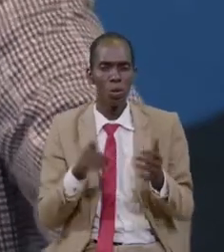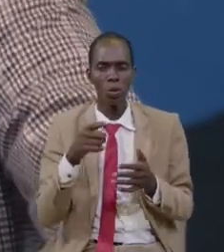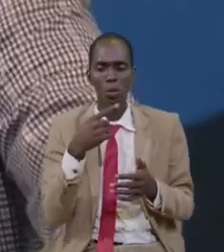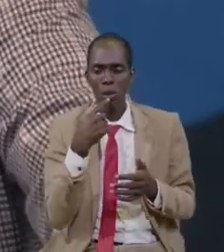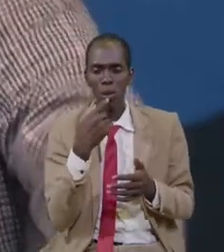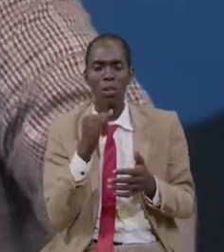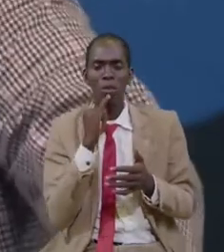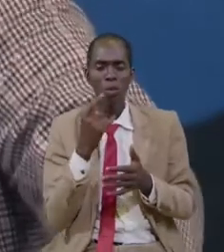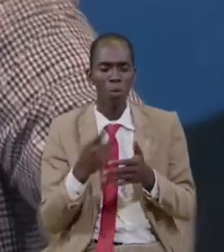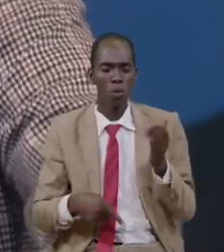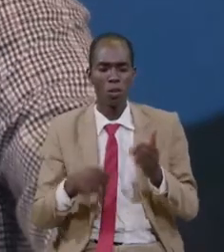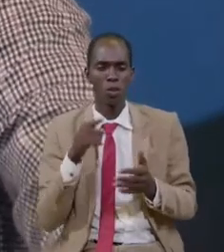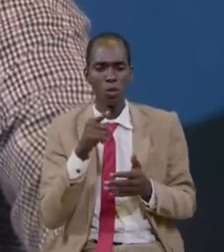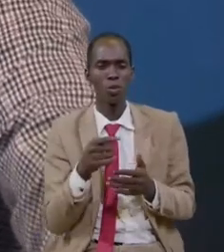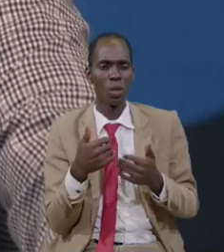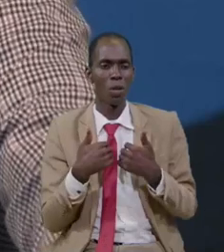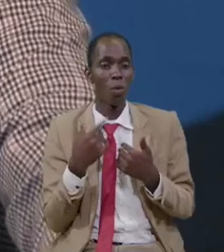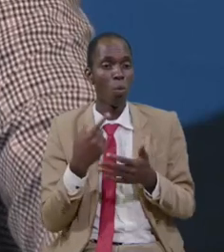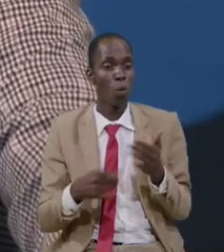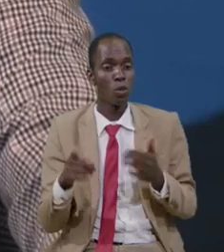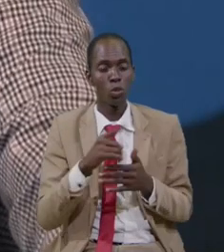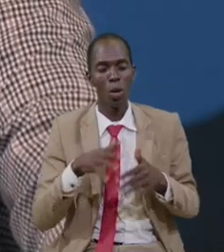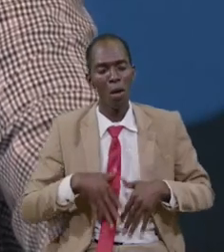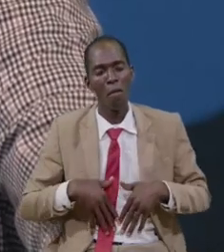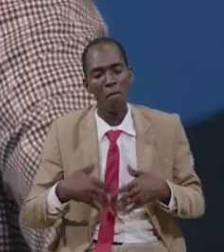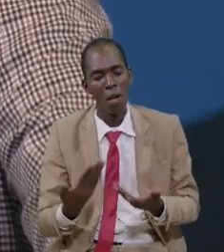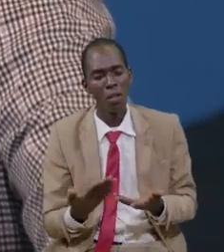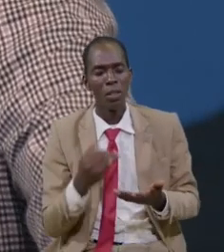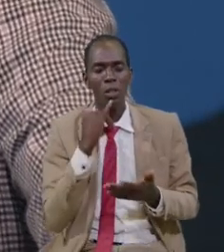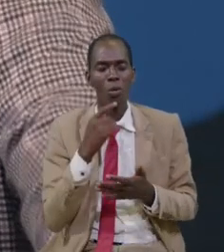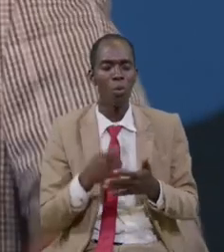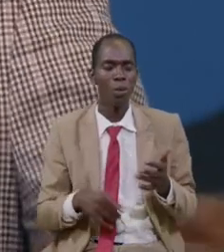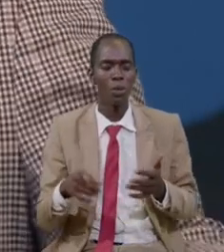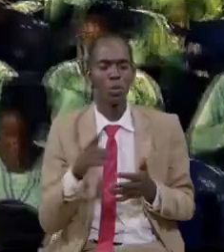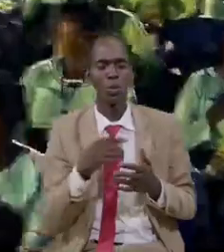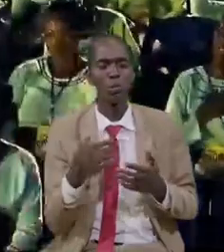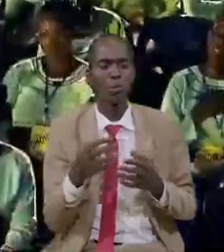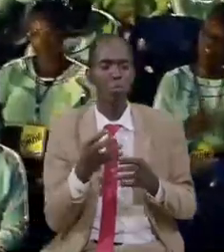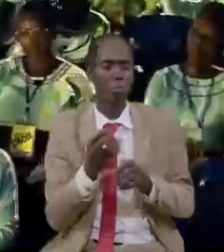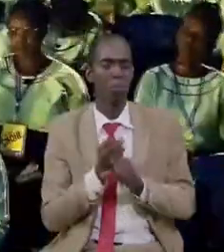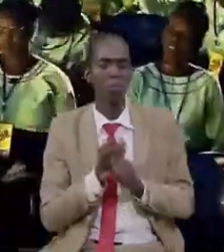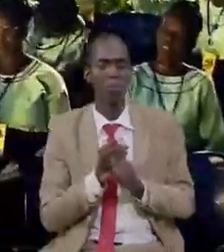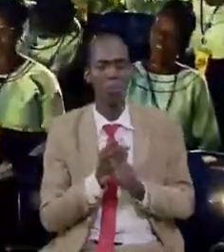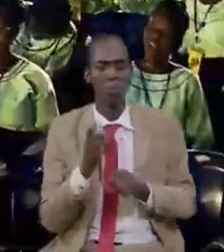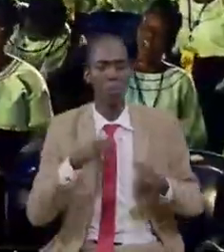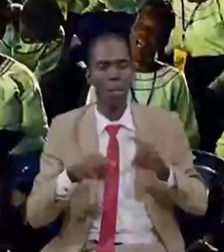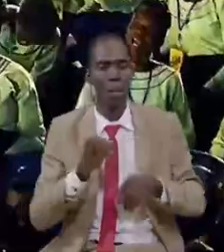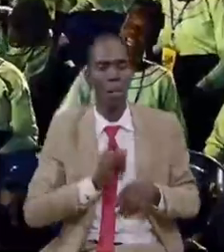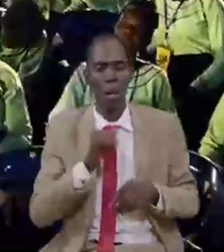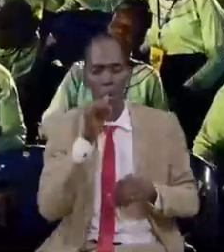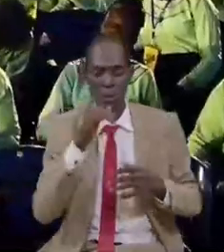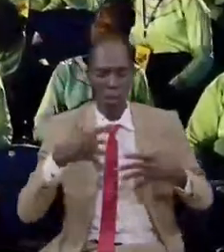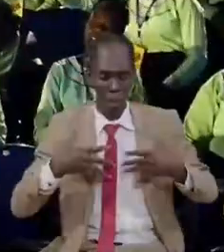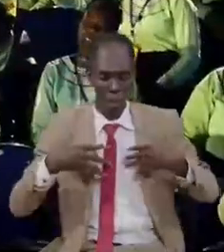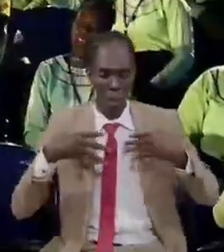ce que tu as. Ce que tu confesses, c'est ce que tu possèdes. Je suis guéri. Je suis